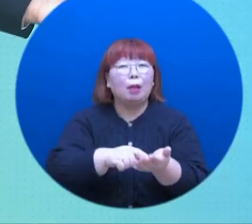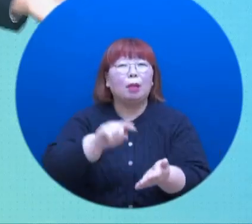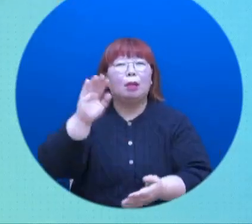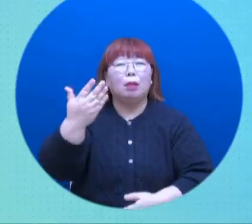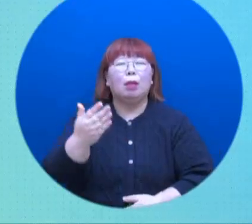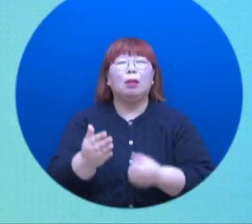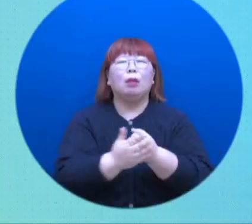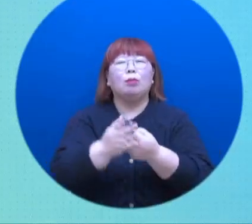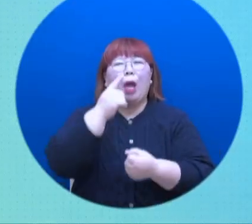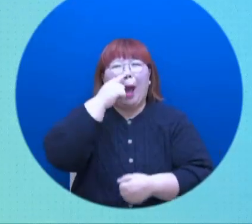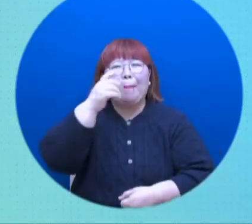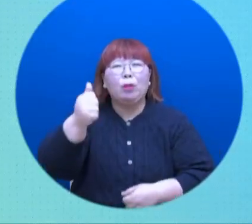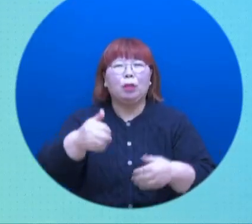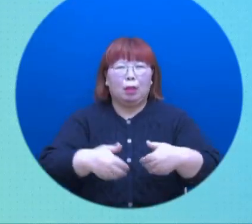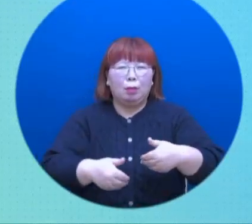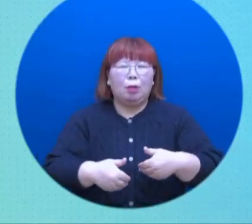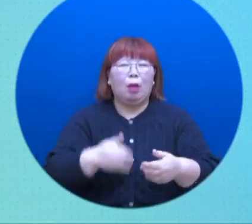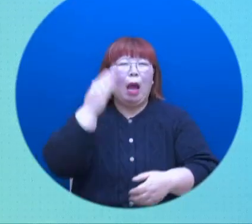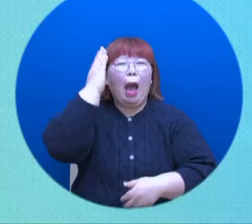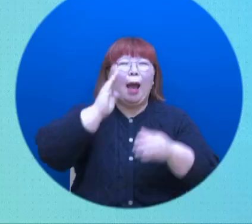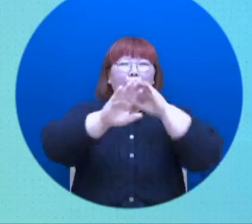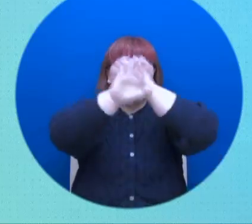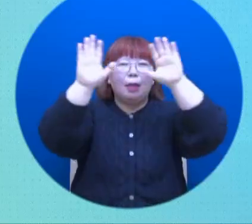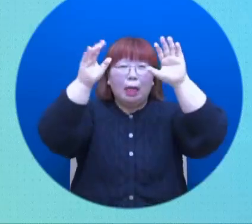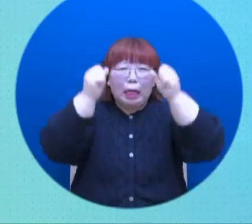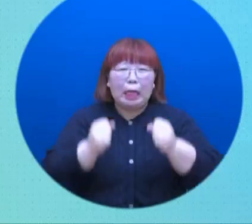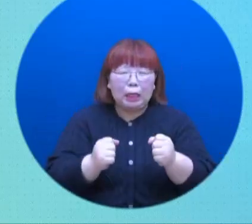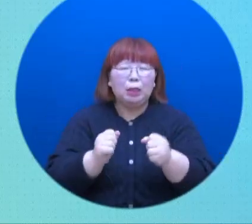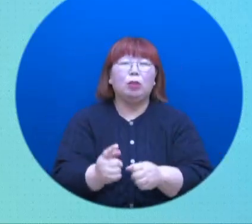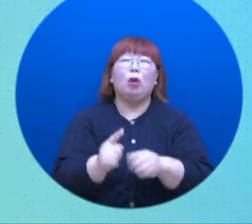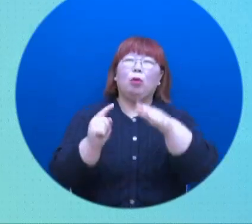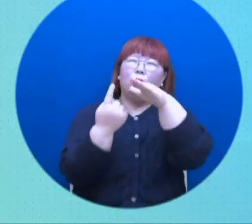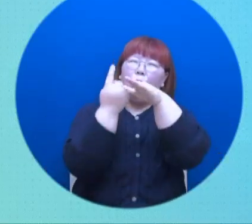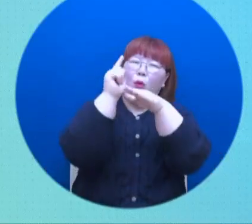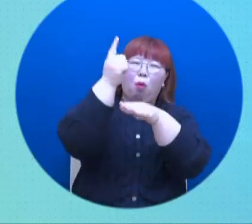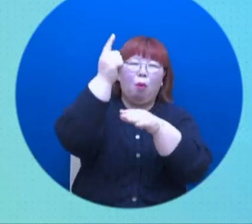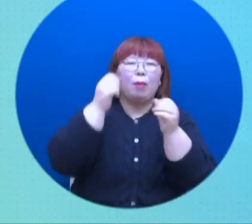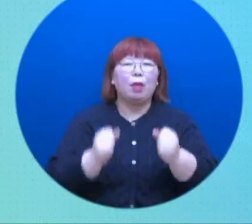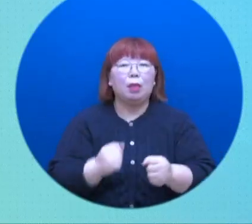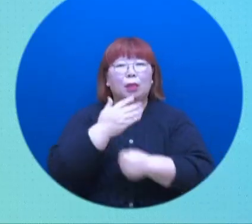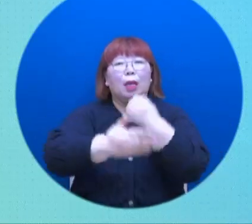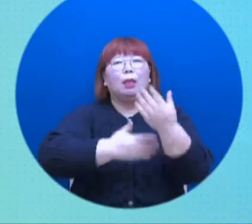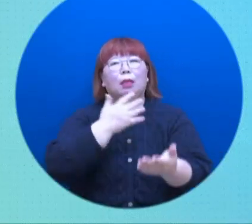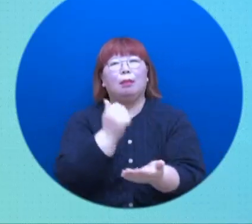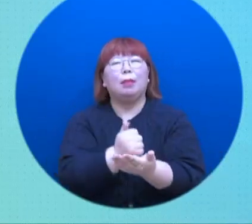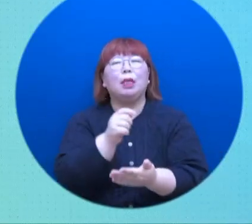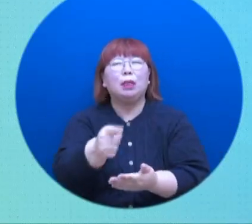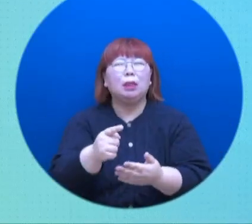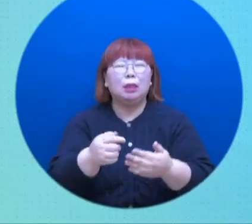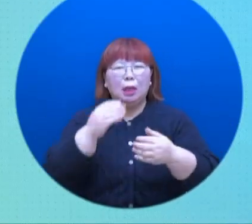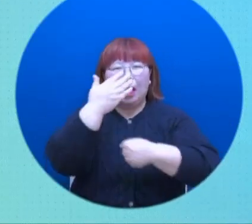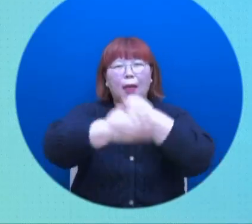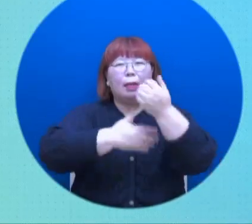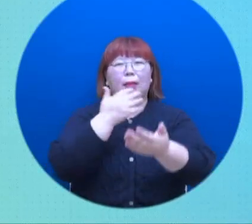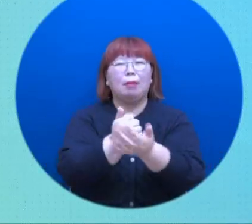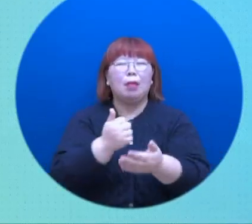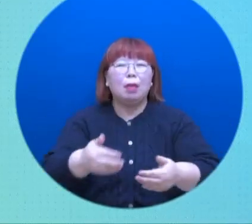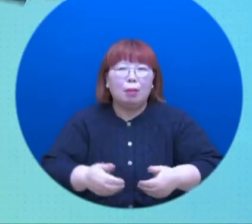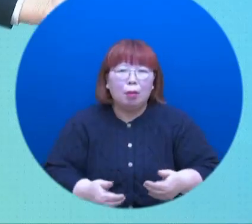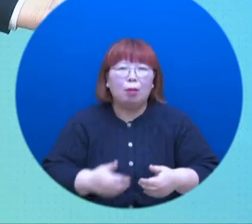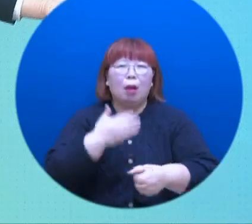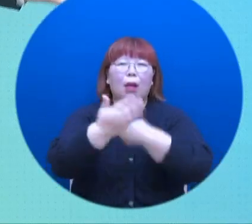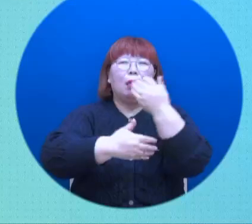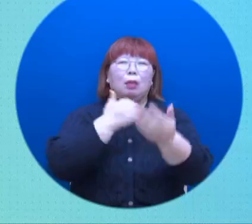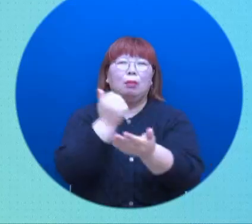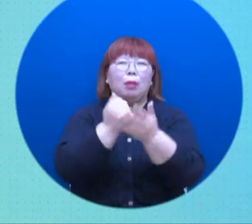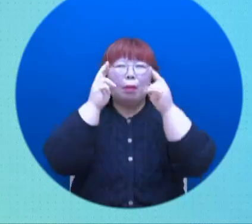필요합니다. 하늘에 계신, 저 높이 계신 하나님, 그 하나님이 필요합니다. 하나님만